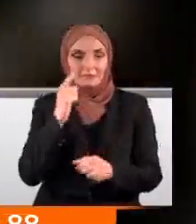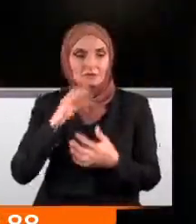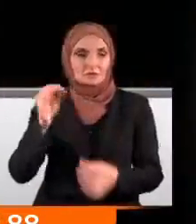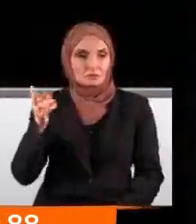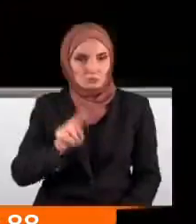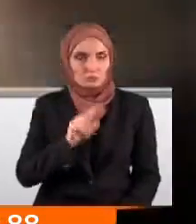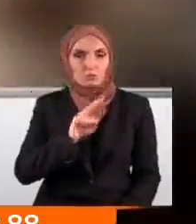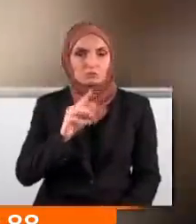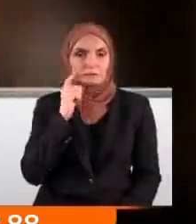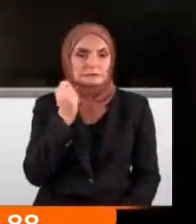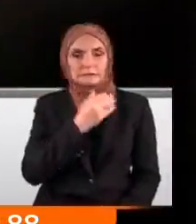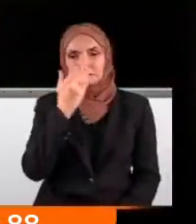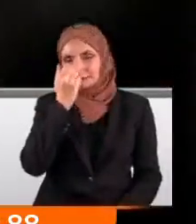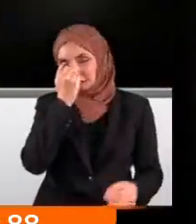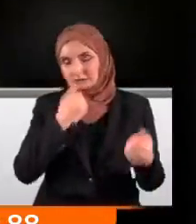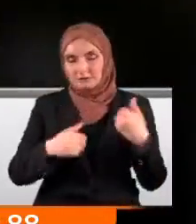yaralandı.